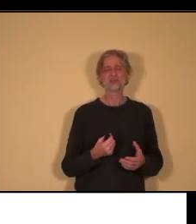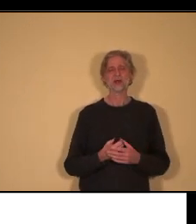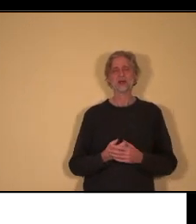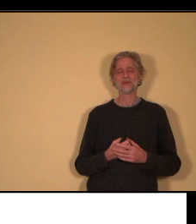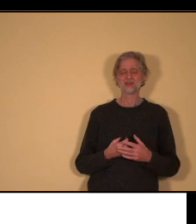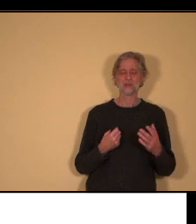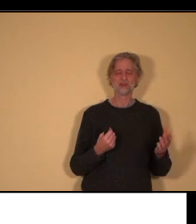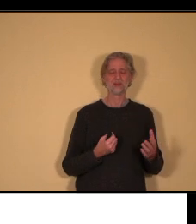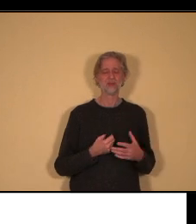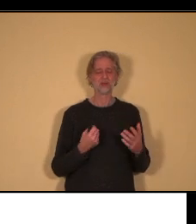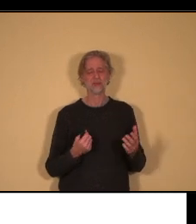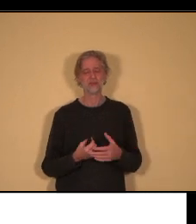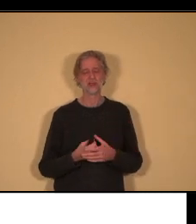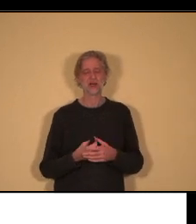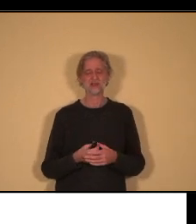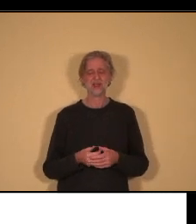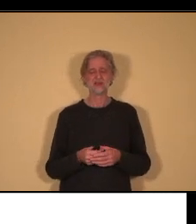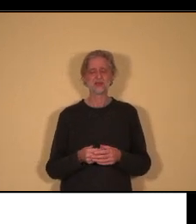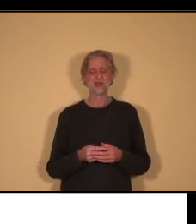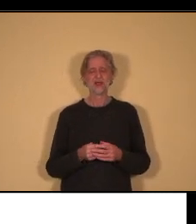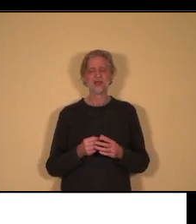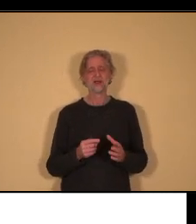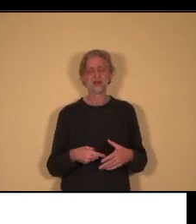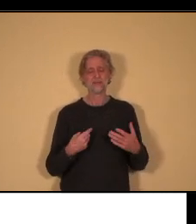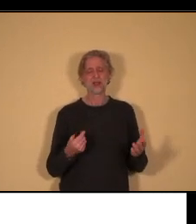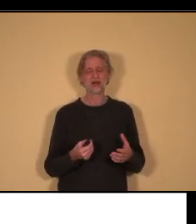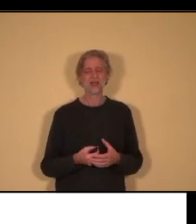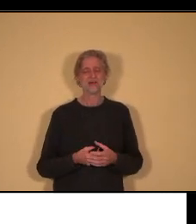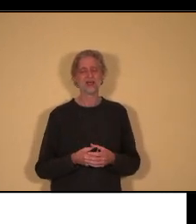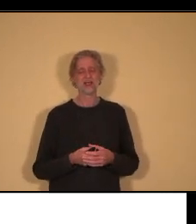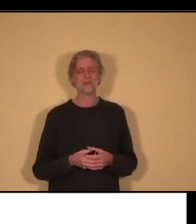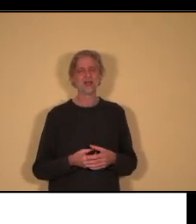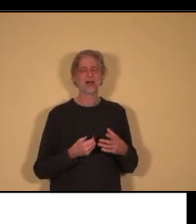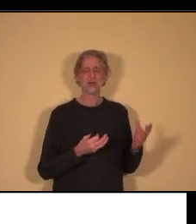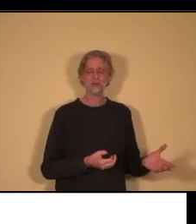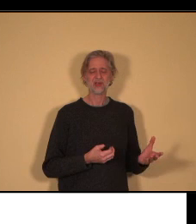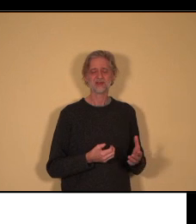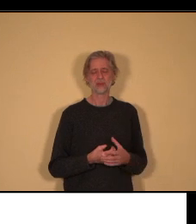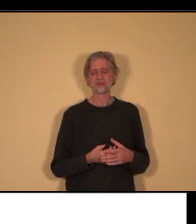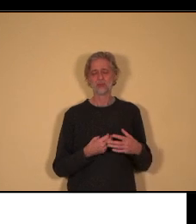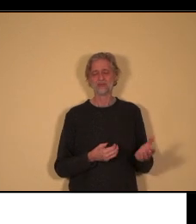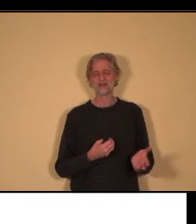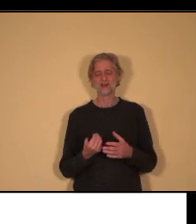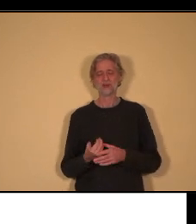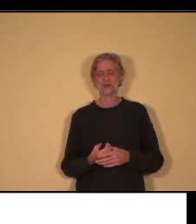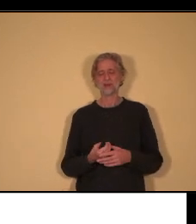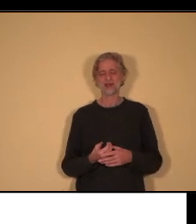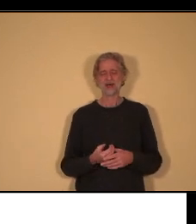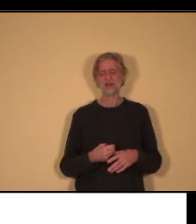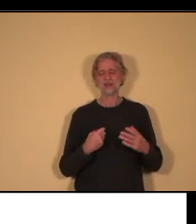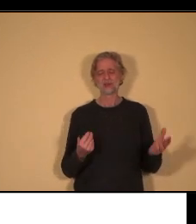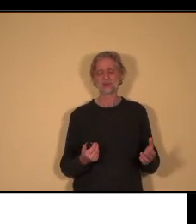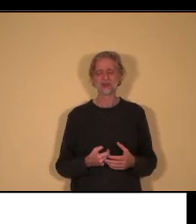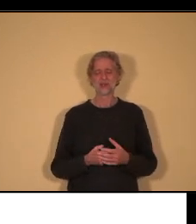Temperatur, 240 bis 450 Grad Celsius, erreichen wir eben eine Umsetzung zu Wasser und